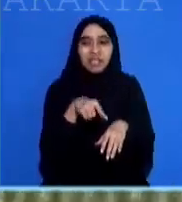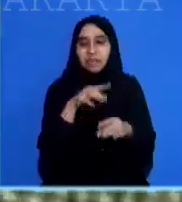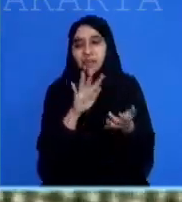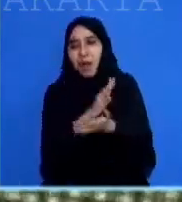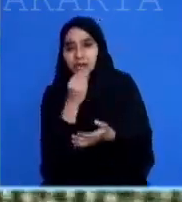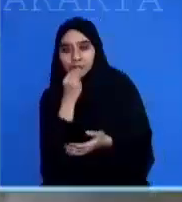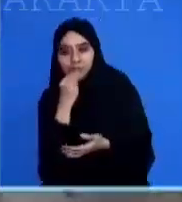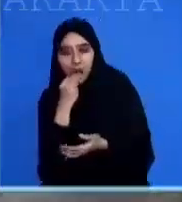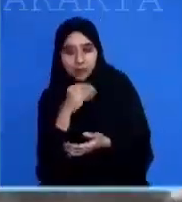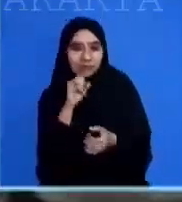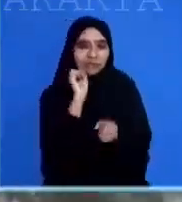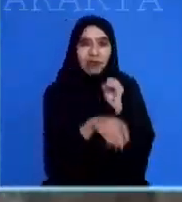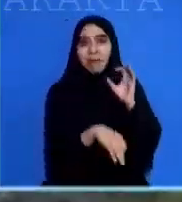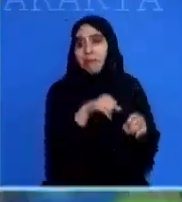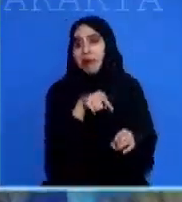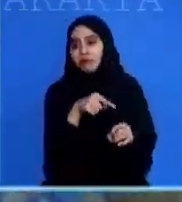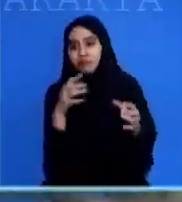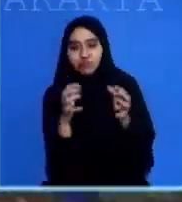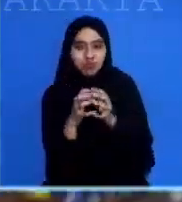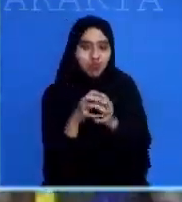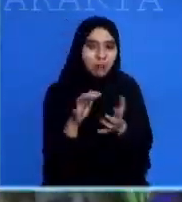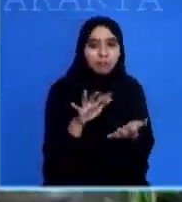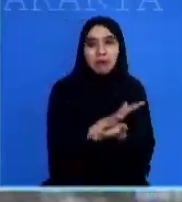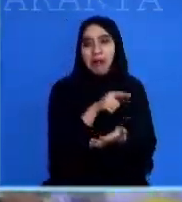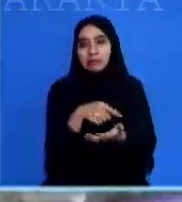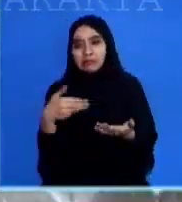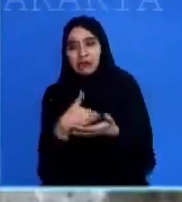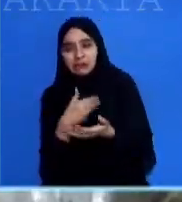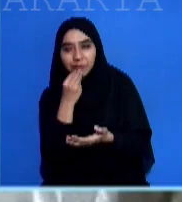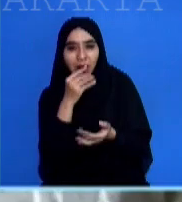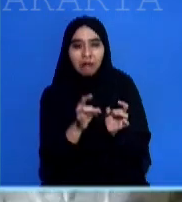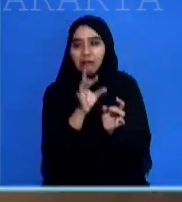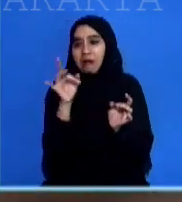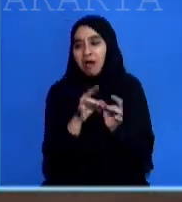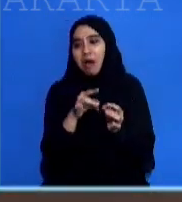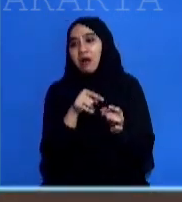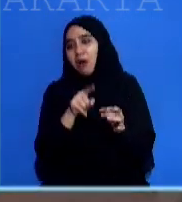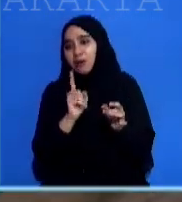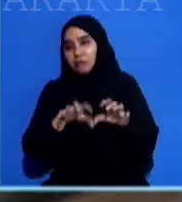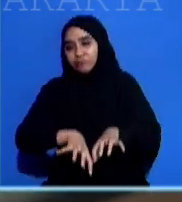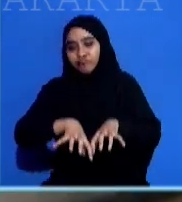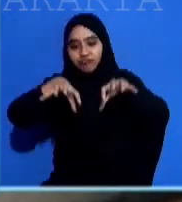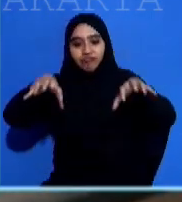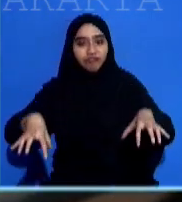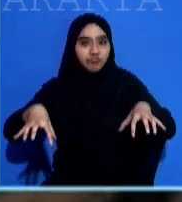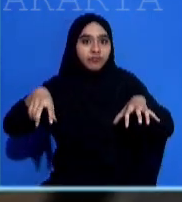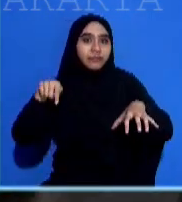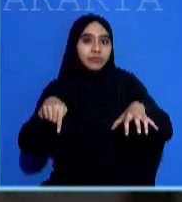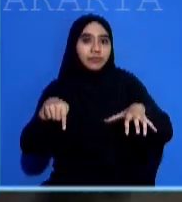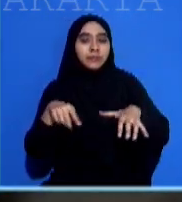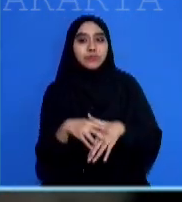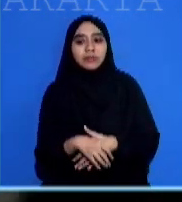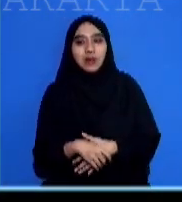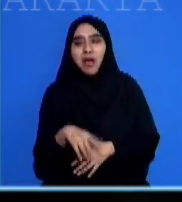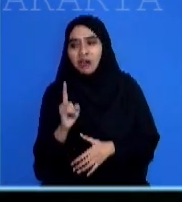ingk sekul ingkang sampun dipun pilah ing wadah mirunggan dipun pisahaken piyambak Manika werni jenis uwuh menika sakajengipun